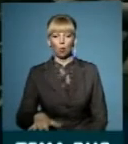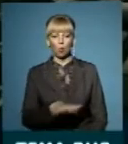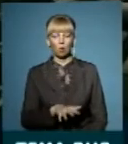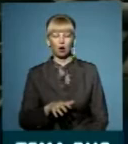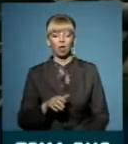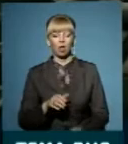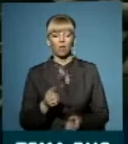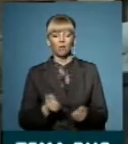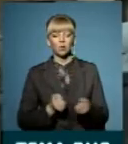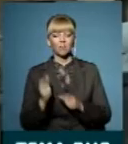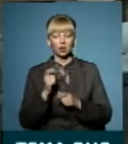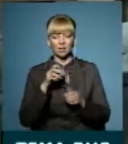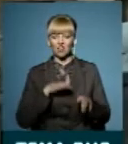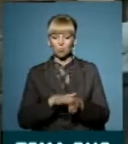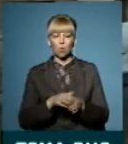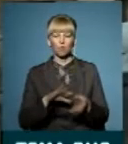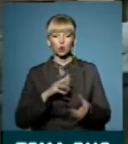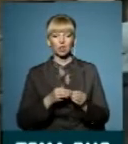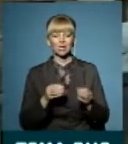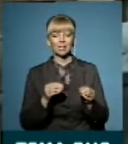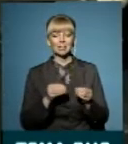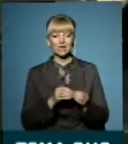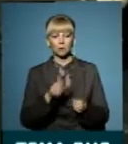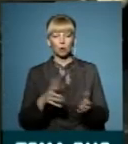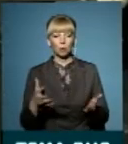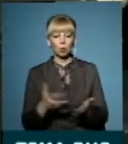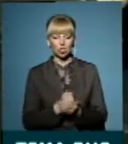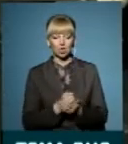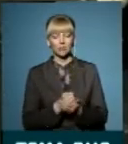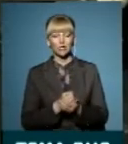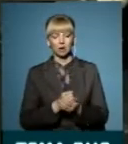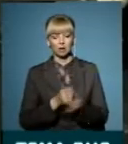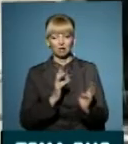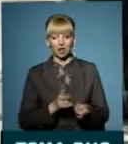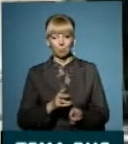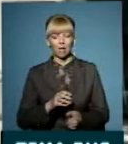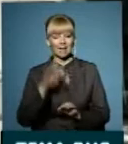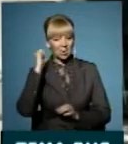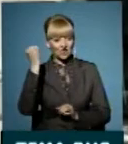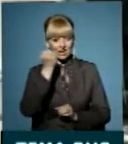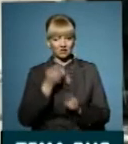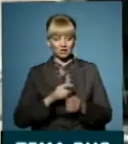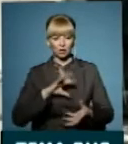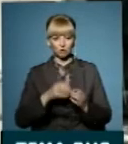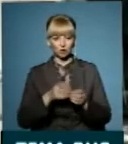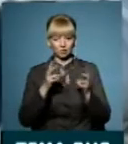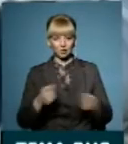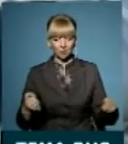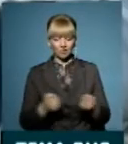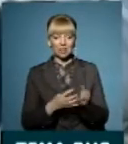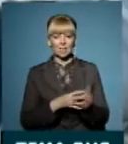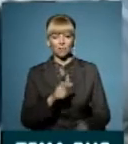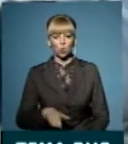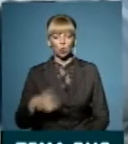вантажівки не впорався. В результаті 10 пасажирів, 9 з них отримали травми. Кривий Ріг. Внаслідок цієї дорожньо-транспортної пригоди 9